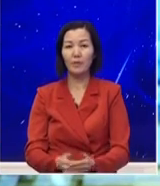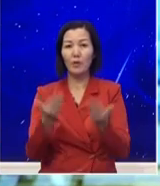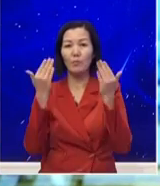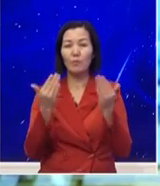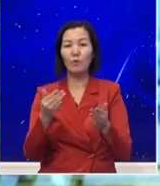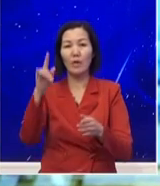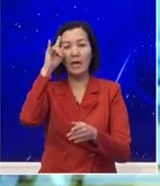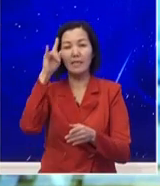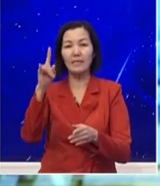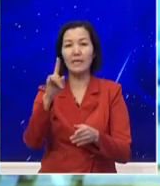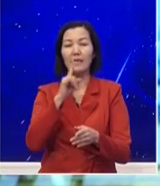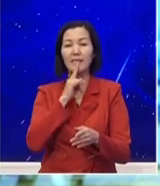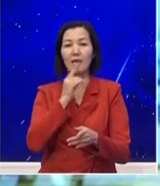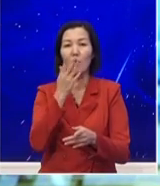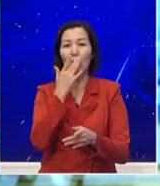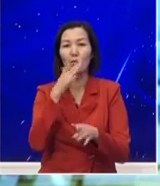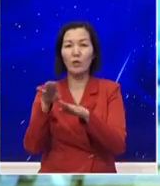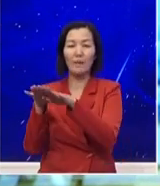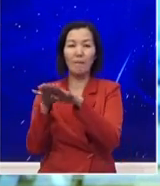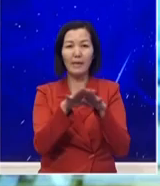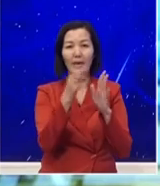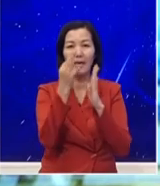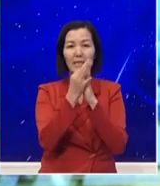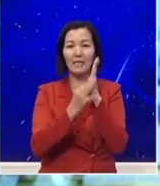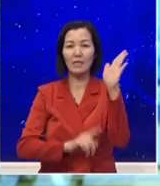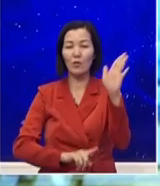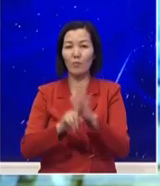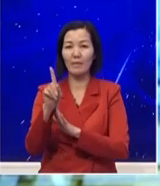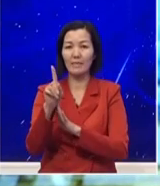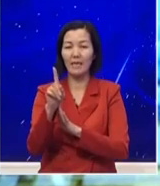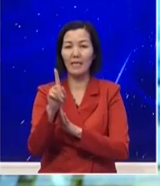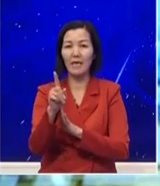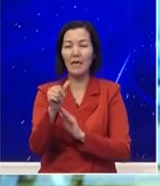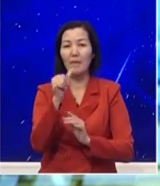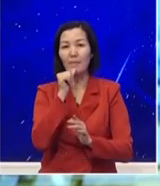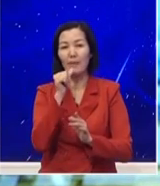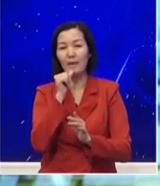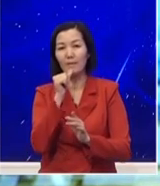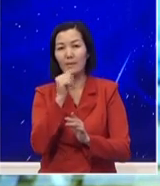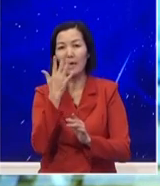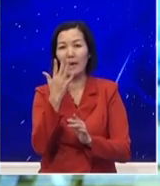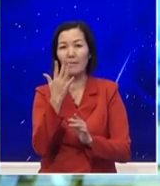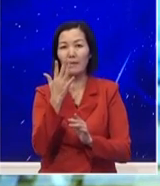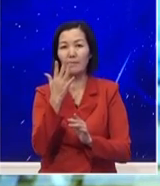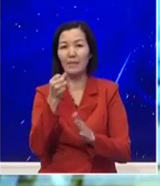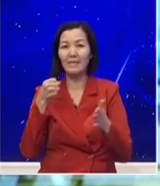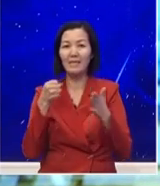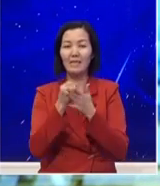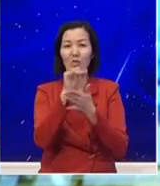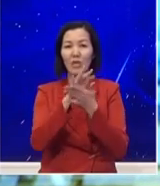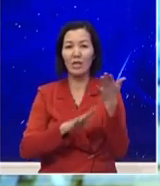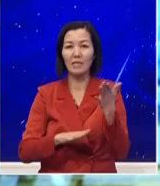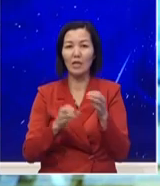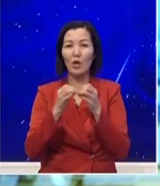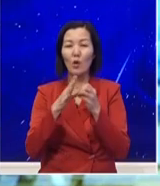Бүгін елімізде қысқы ұлттық бірыңғай тестілеу басталды. Талапкерлердің білім сынағы ақпанның 5-не дейін жалғасады. Алматы облысында 14